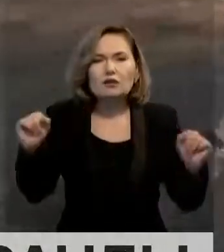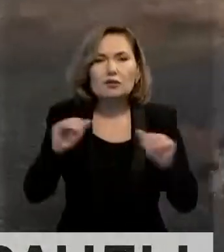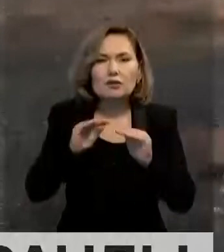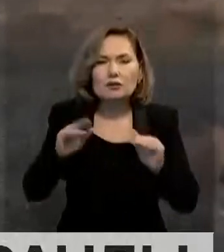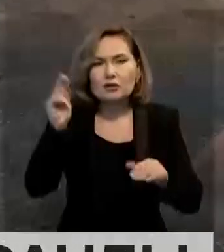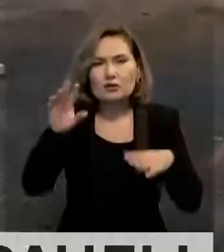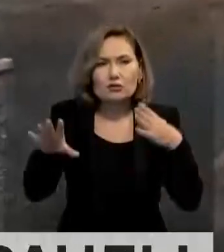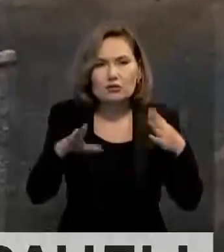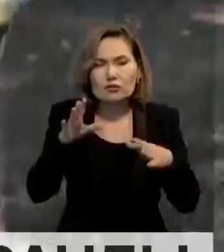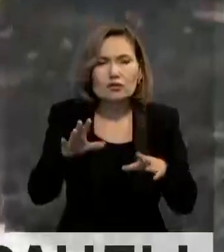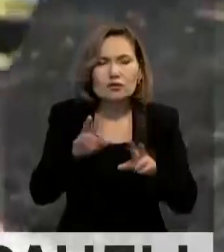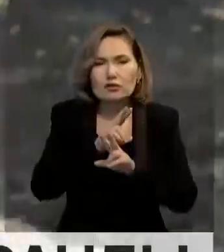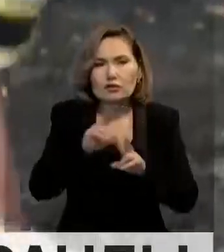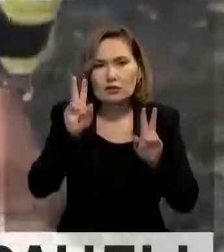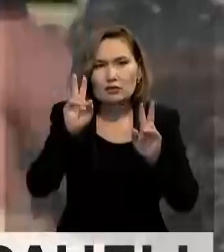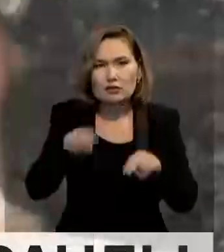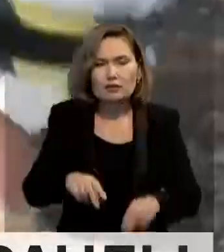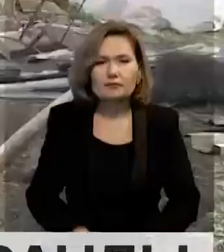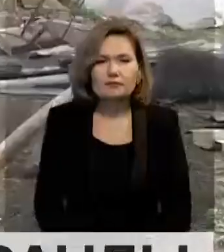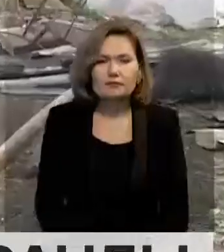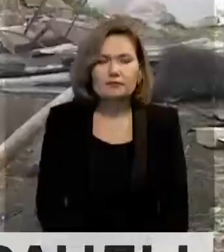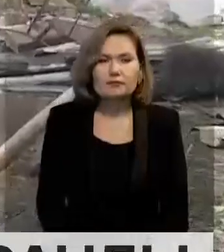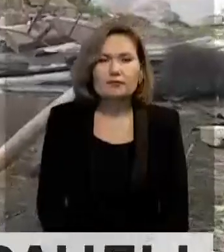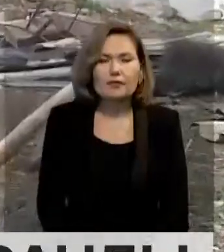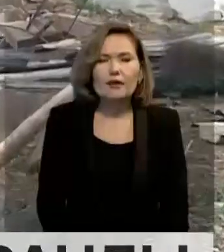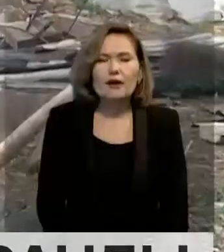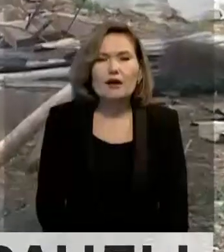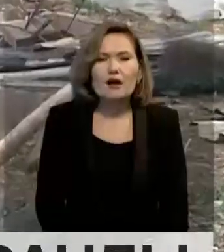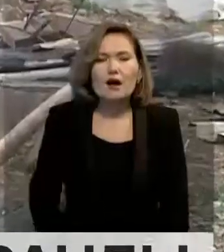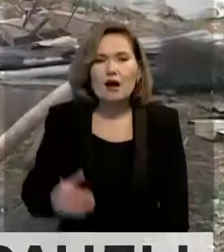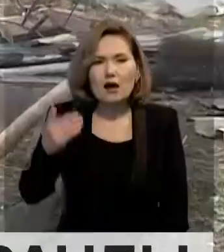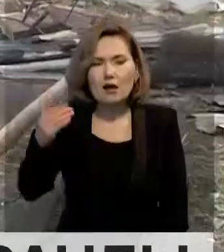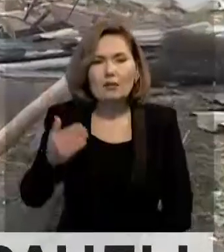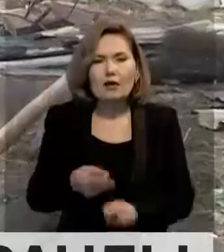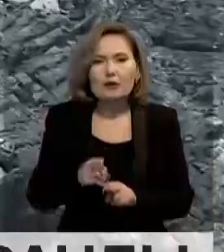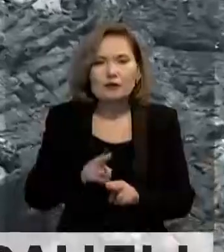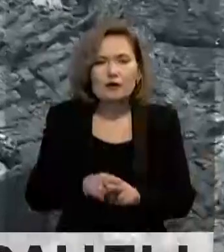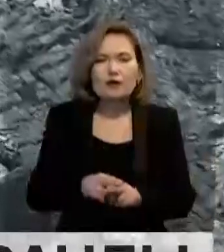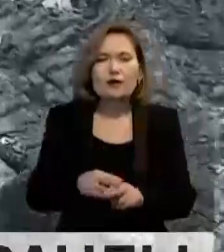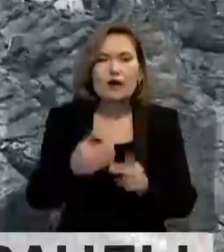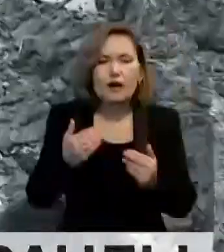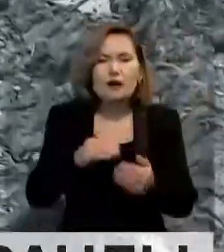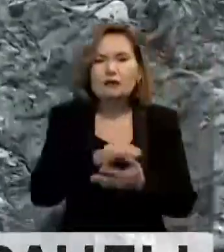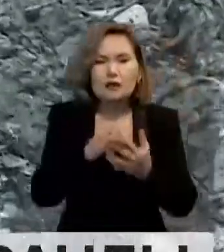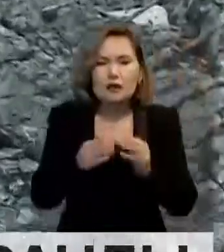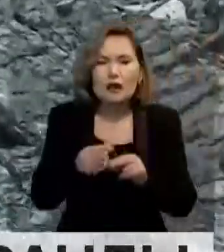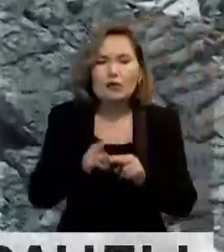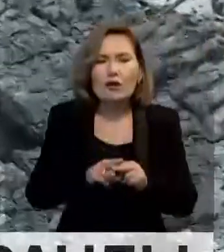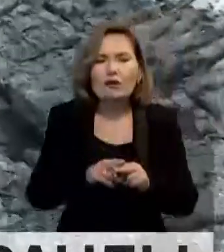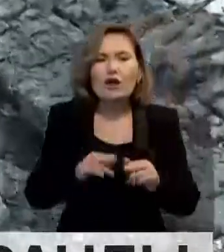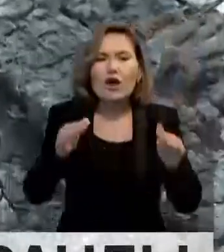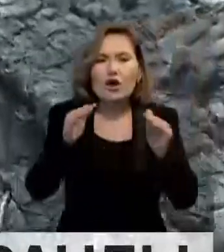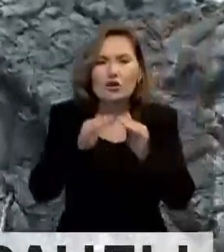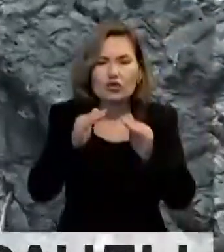Где зимовать-то будешь? Надо в деревню идти, где-то место искать. Татьяна Меликова да енді қыстап шығатын жер іздейтін болады. Таудан түскен өрт